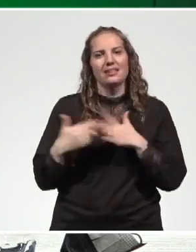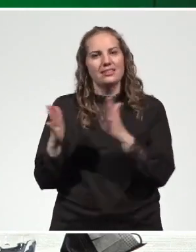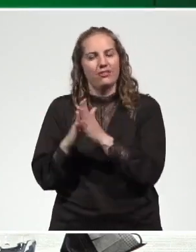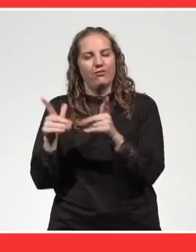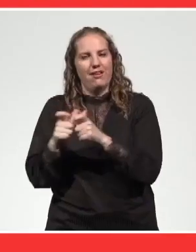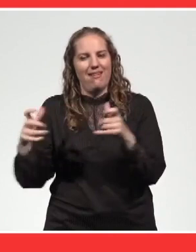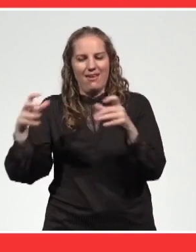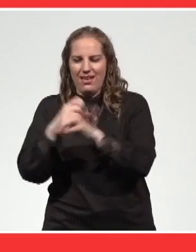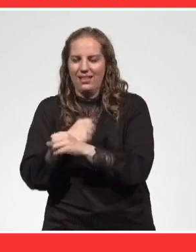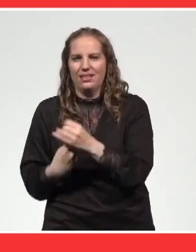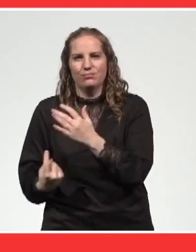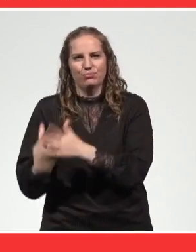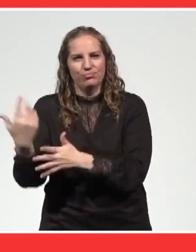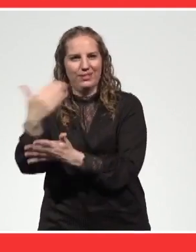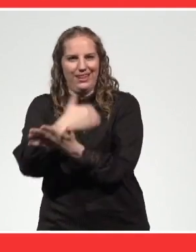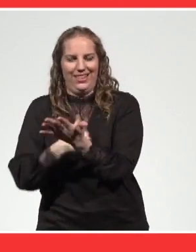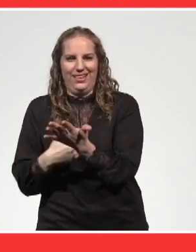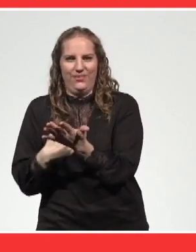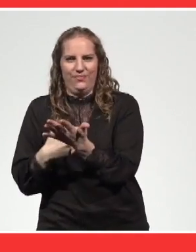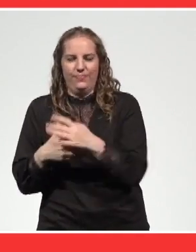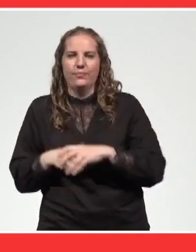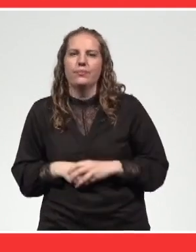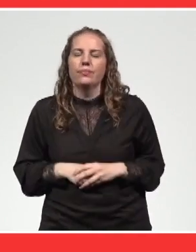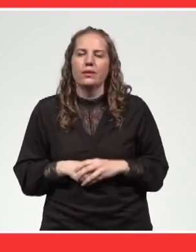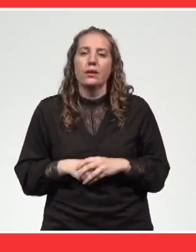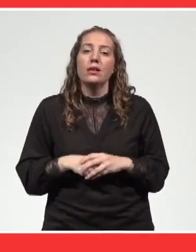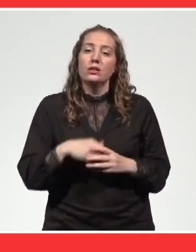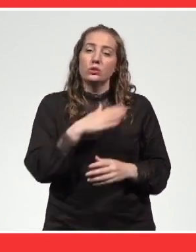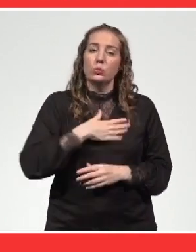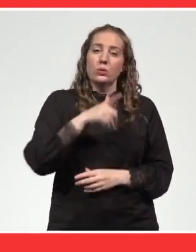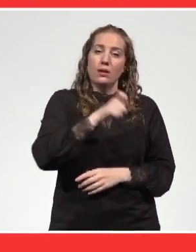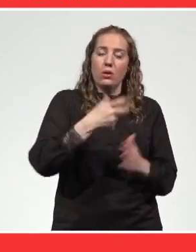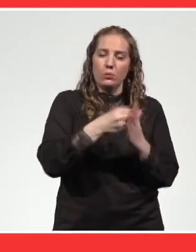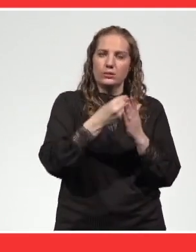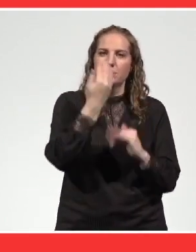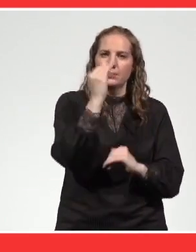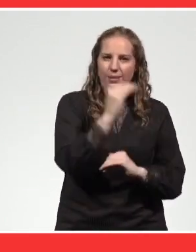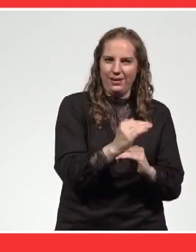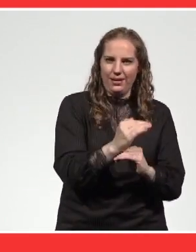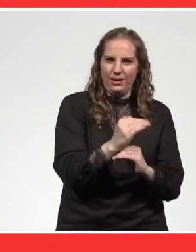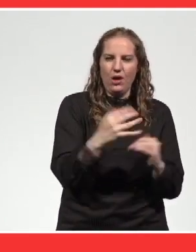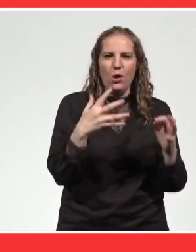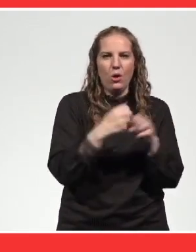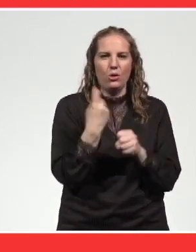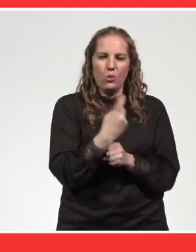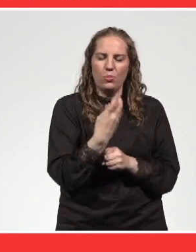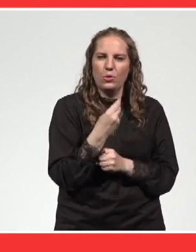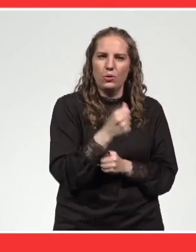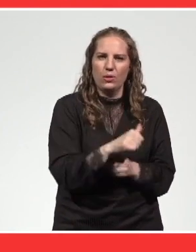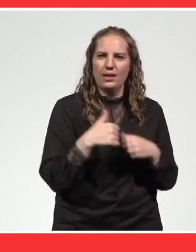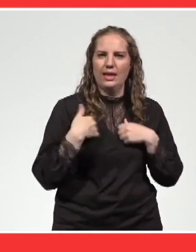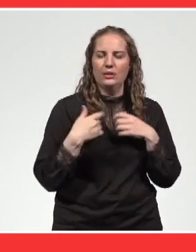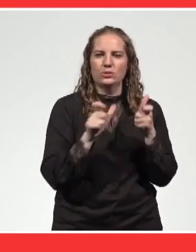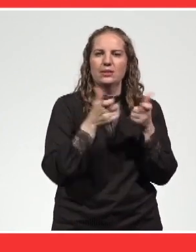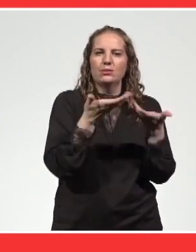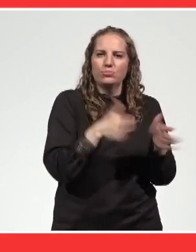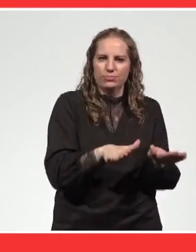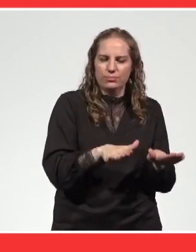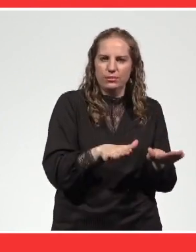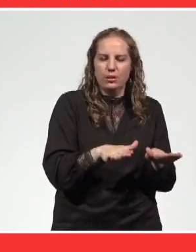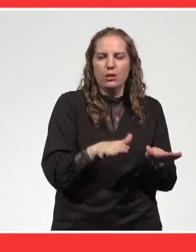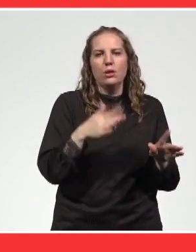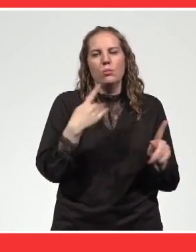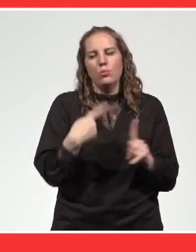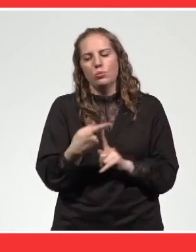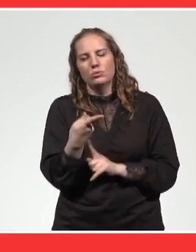allt. Höldum áfram að lækka kostnað sjúklinga með því að afnema öll komugjöld í heilsugæslunni og lækka gjöld fyrir